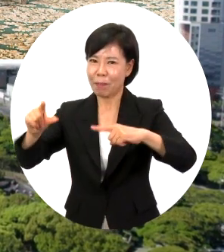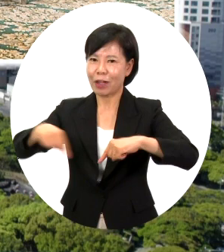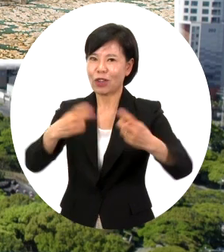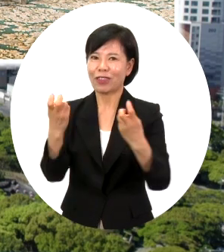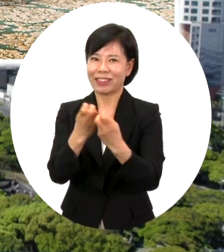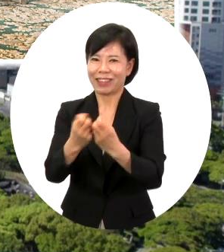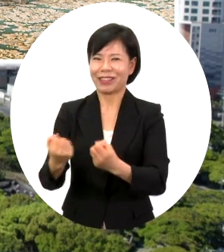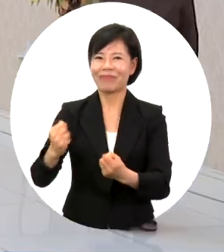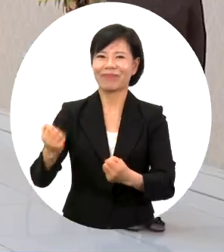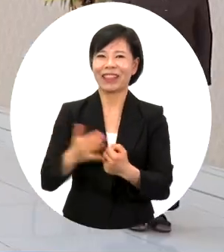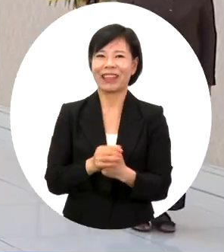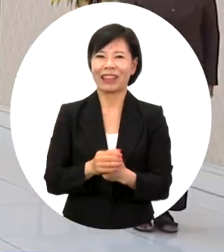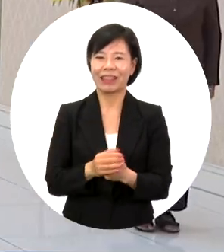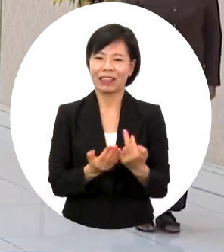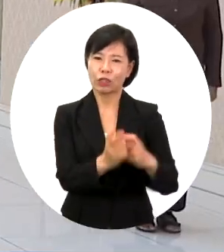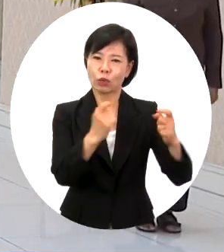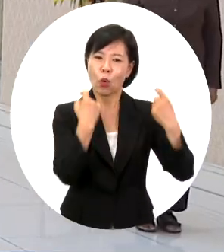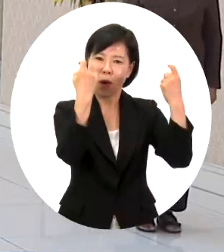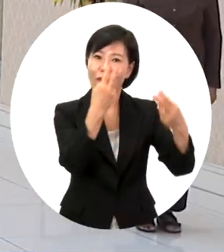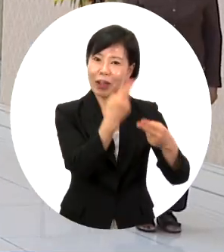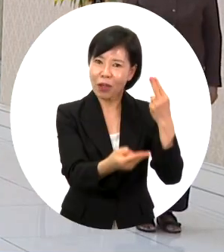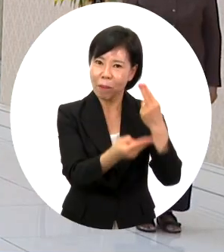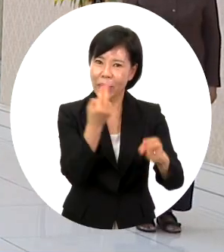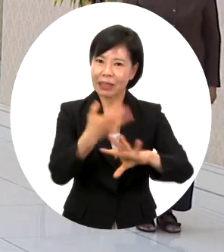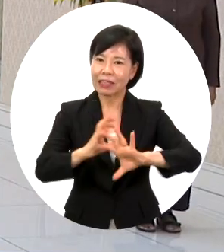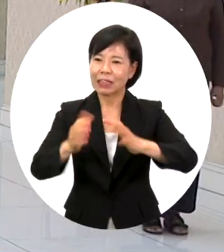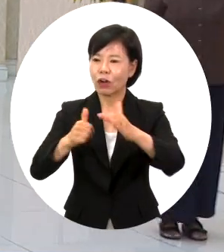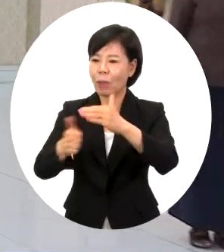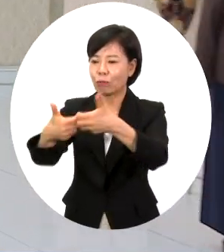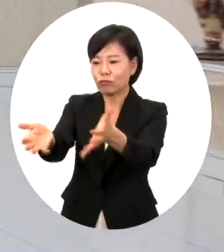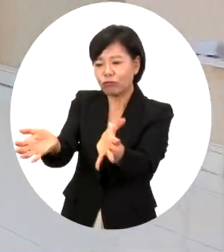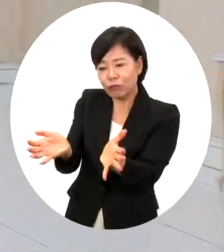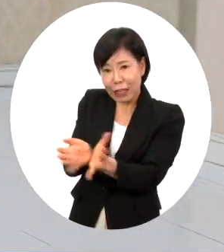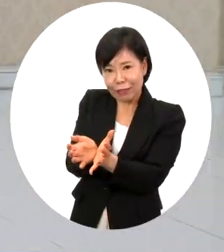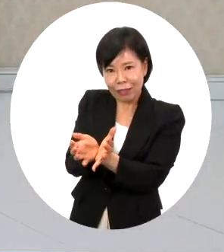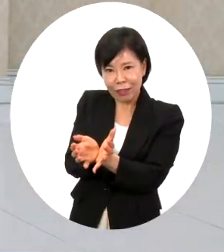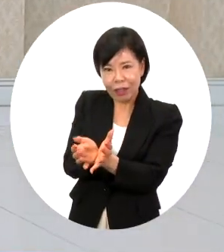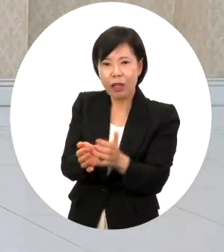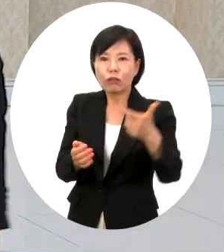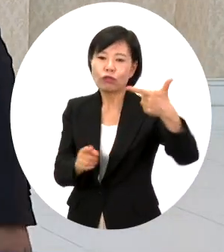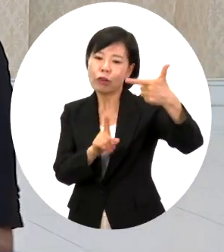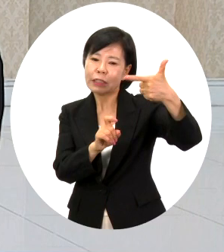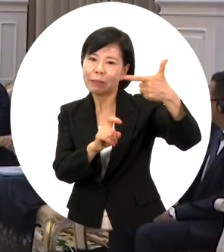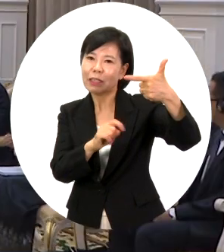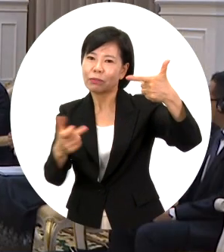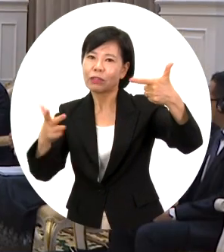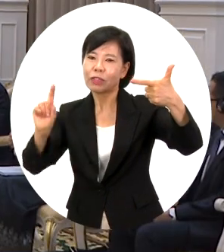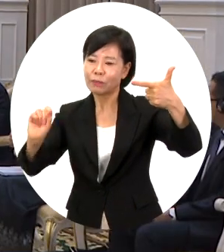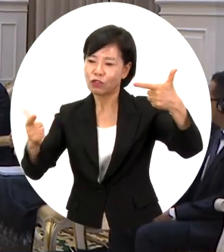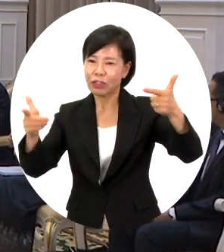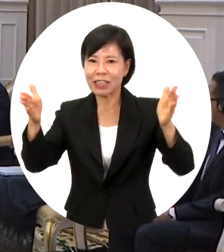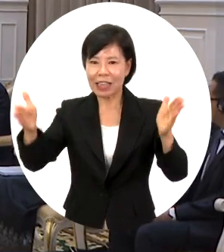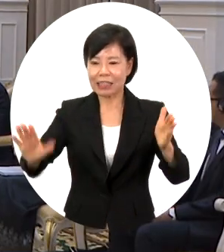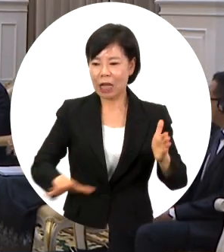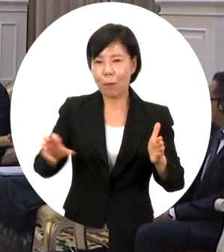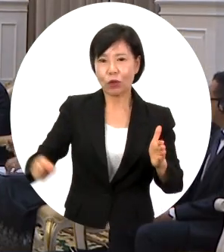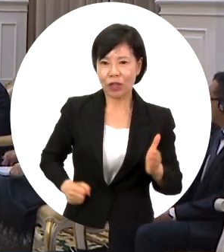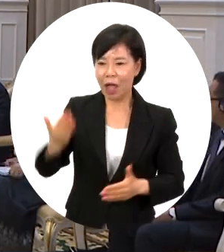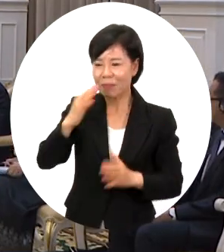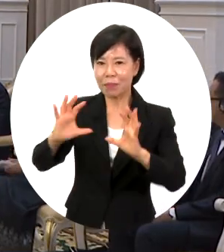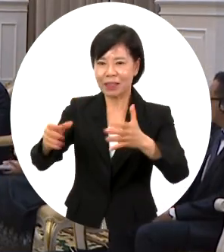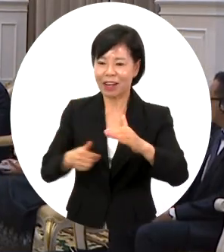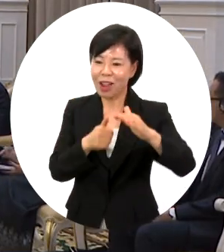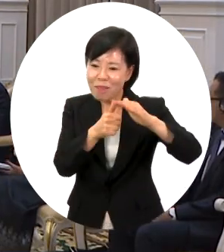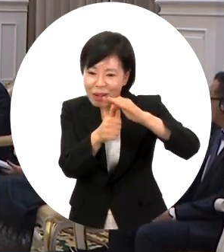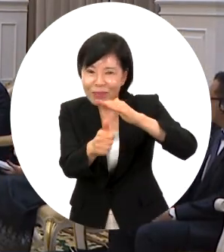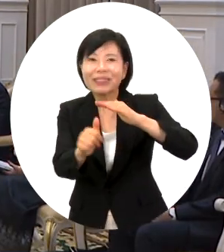가하고 있습니다. 제주도 관광협회와 해외 방문단을 구성한 제주도는 6월 11일부터 16일까지